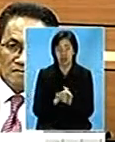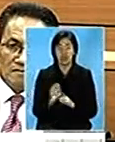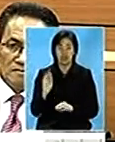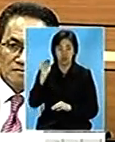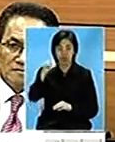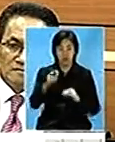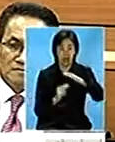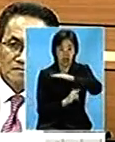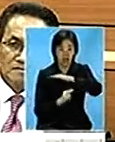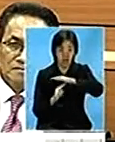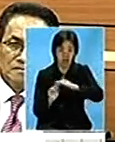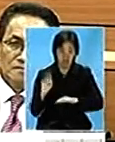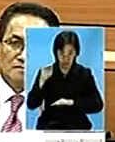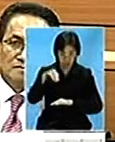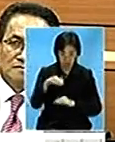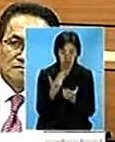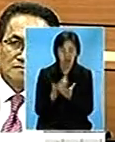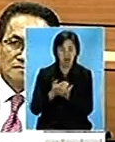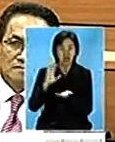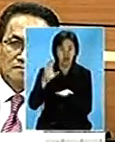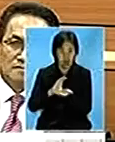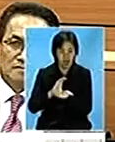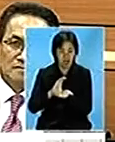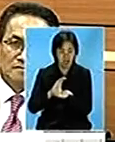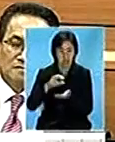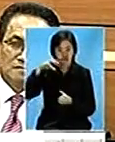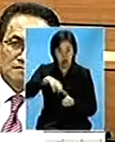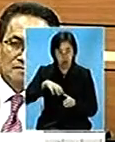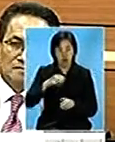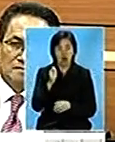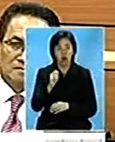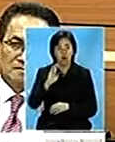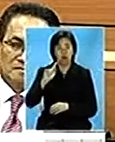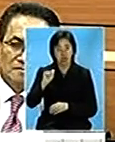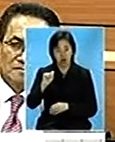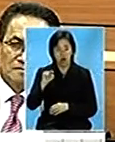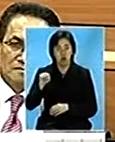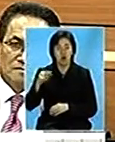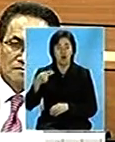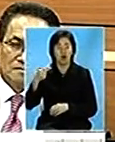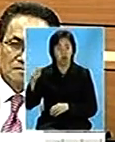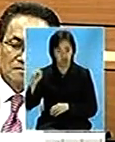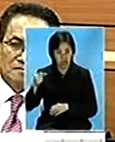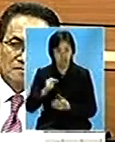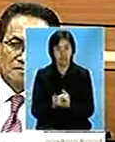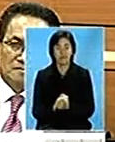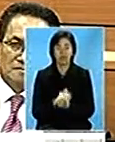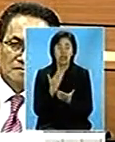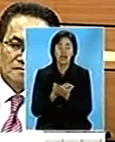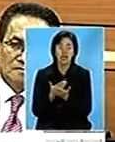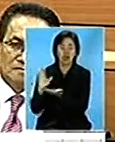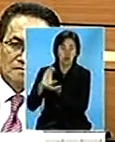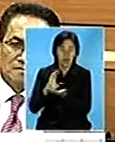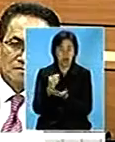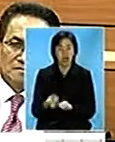ได้ก่อสร้างโดยเงินงบประมาณขององค์การบริหารส่วนตำบลหนองหางซึ่งจัดงบประมาณ